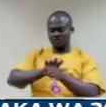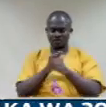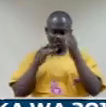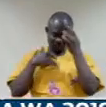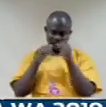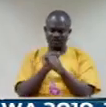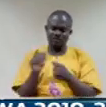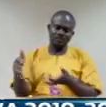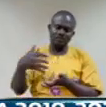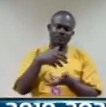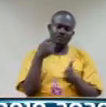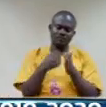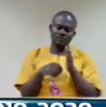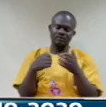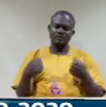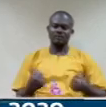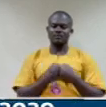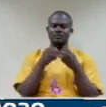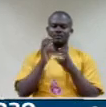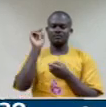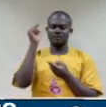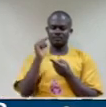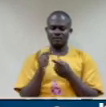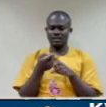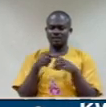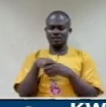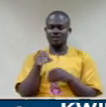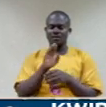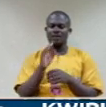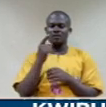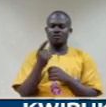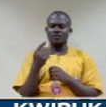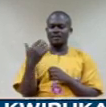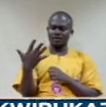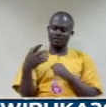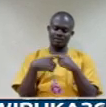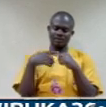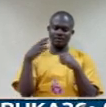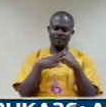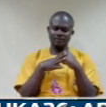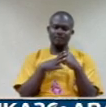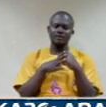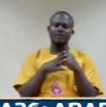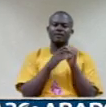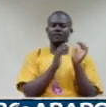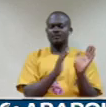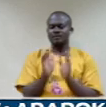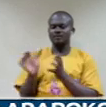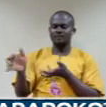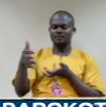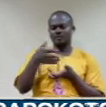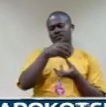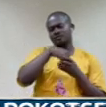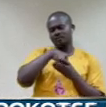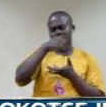ry'imisoro rizagirwaho ingaruka ku buryo izagabanuka ikava kuri miliyari 1,569 yarateganyijwe gukusanywa mu